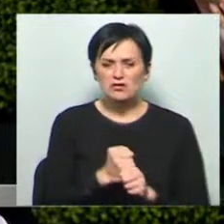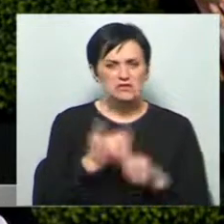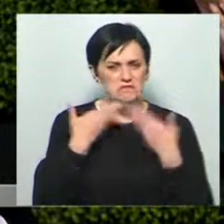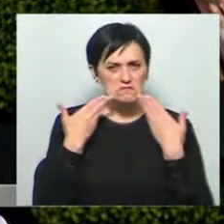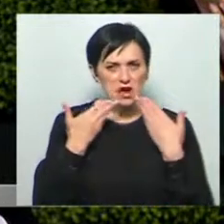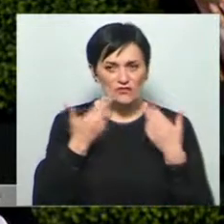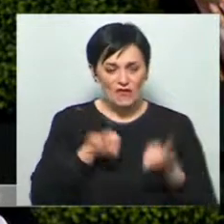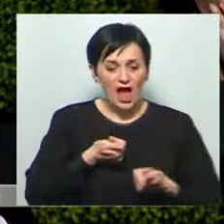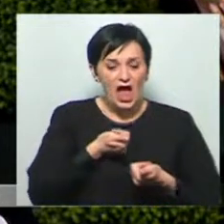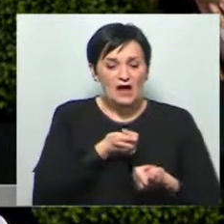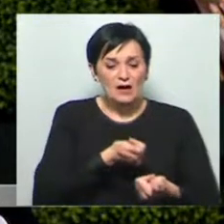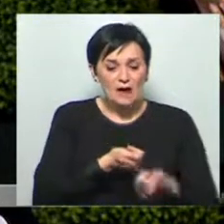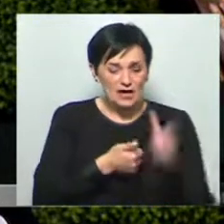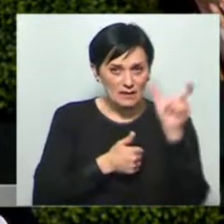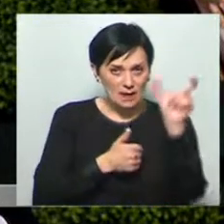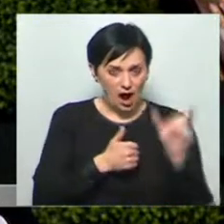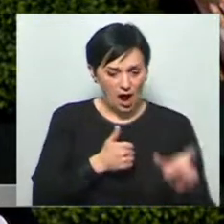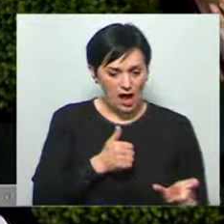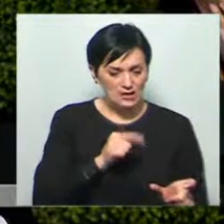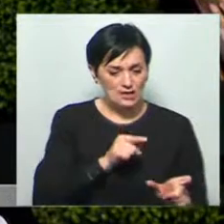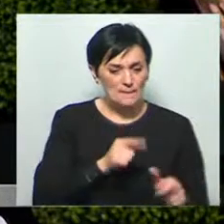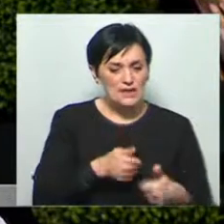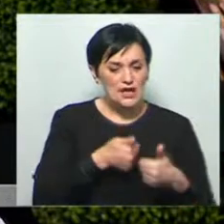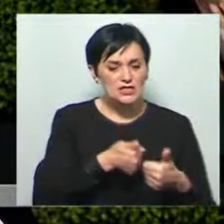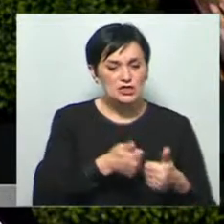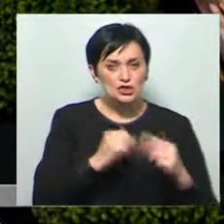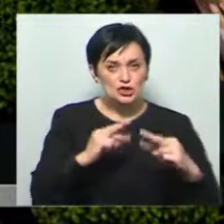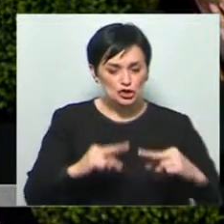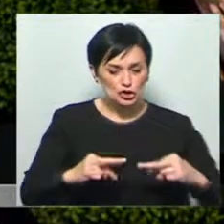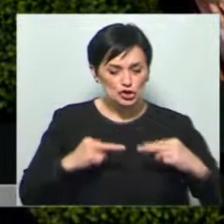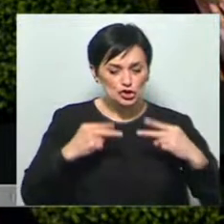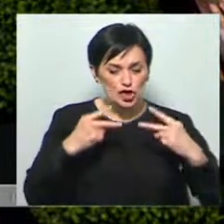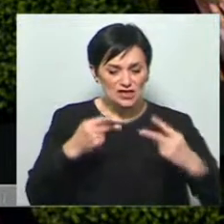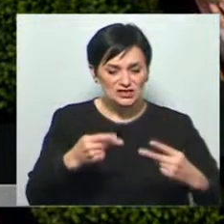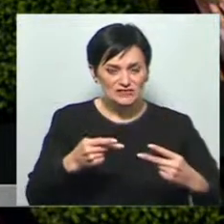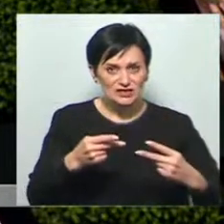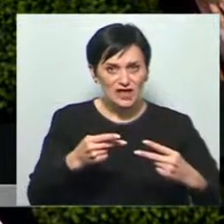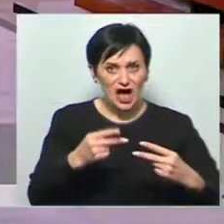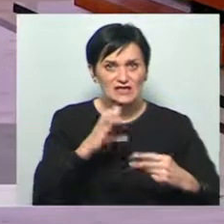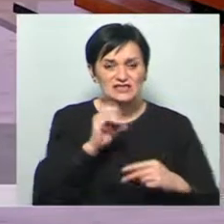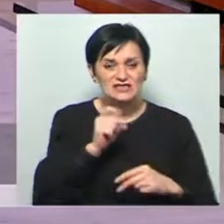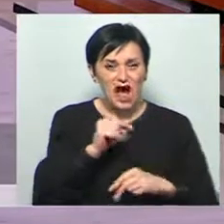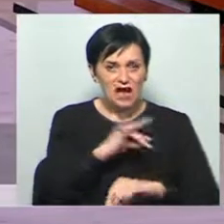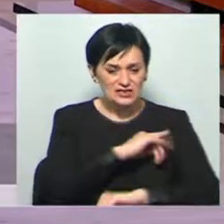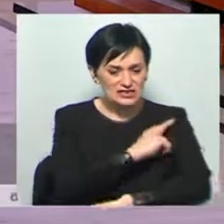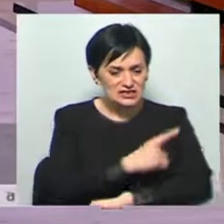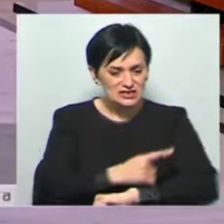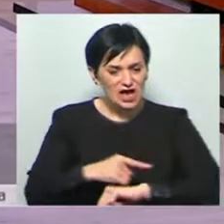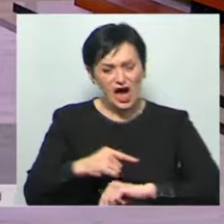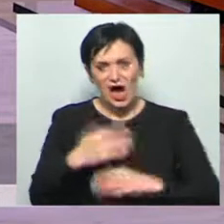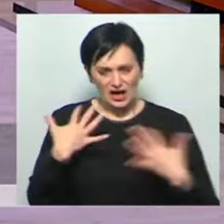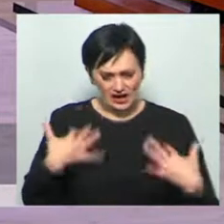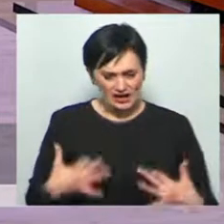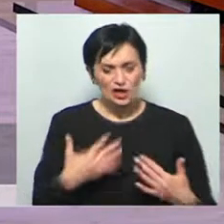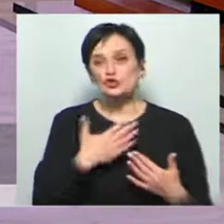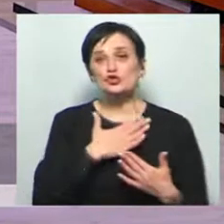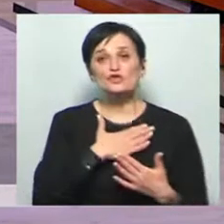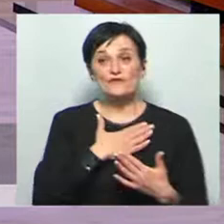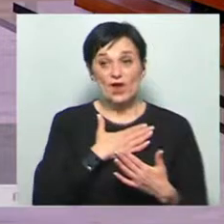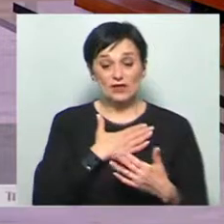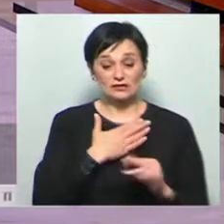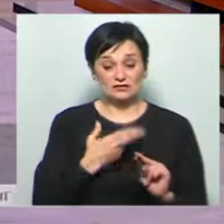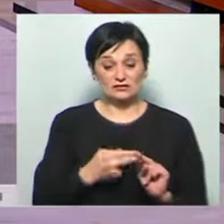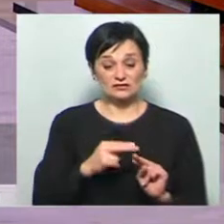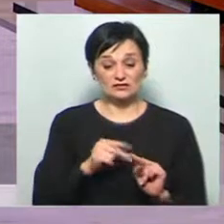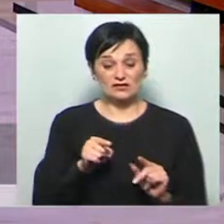მარტივად. ეხმარება, ანუ ადამიანებს შეცვლაში ამ სახსრისა. და ჩვენთან რატომღაც სწორედ